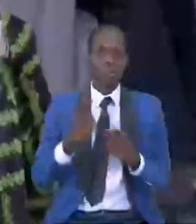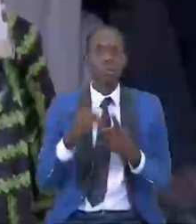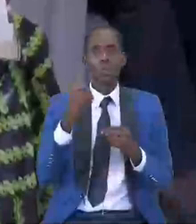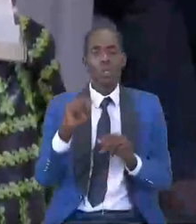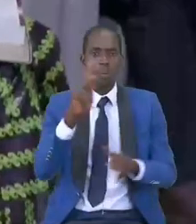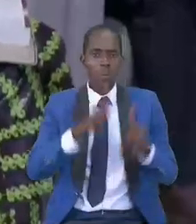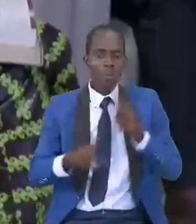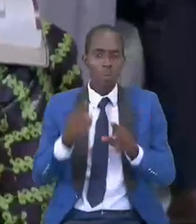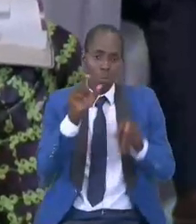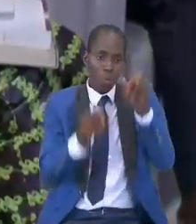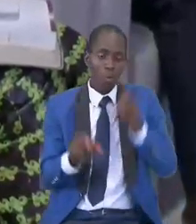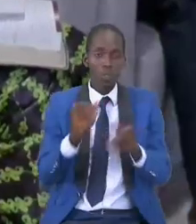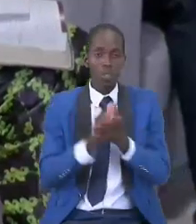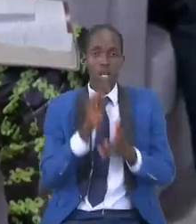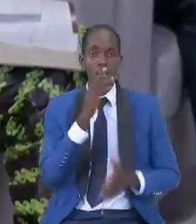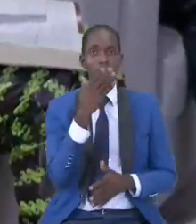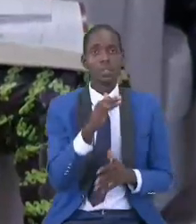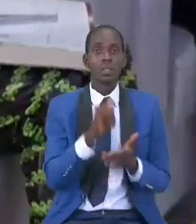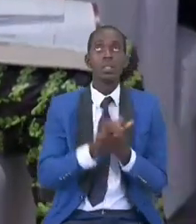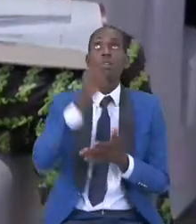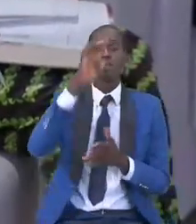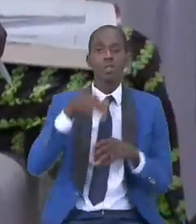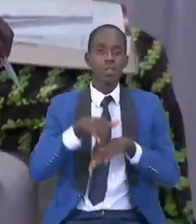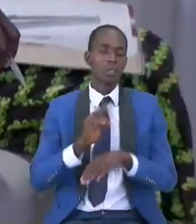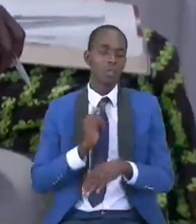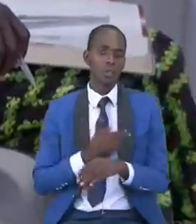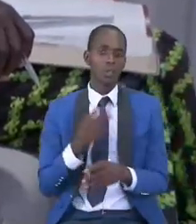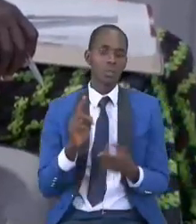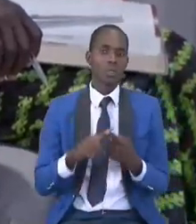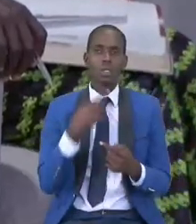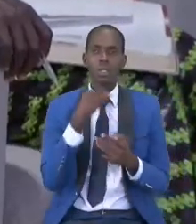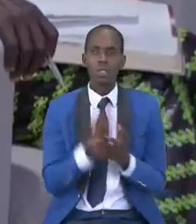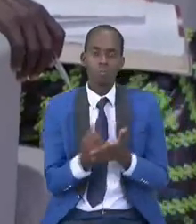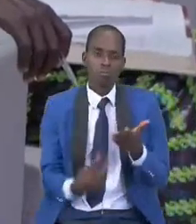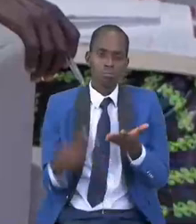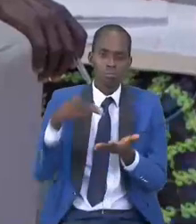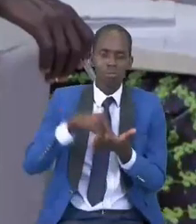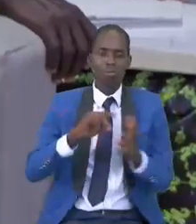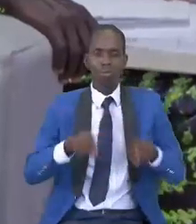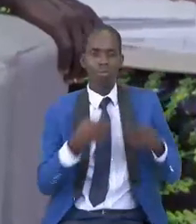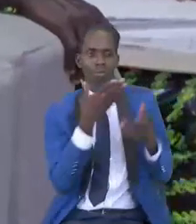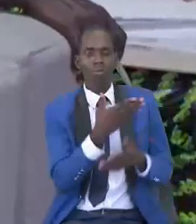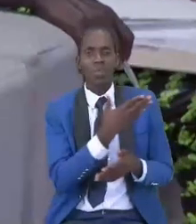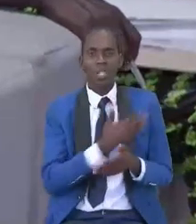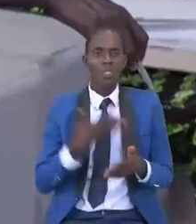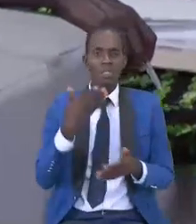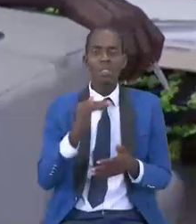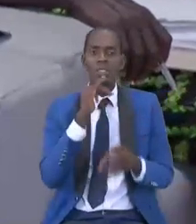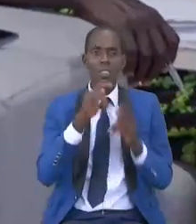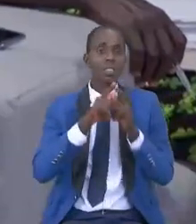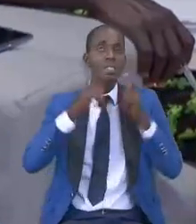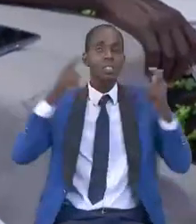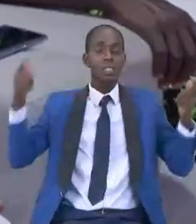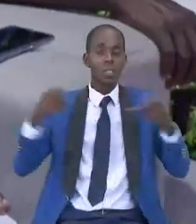les habitants qui s'y trouvent. Vers qui Dieu nous a envoyés. Il dit, lève-toi et va là-bas. Et c'est une grande